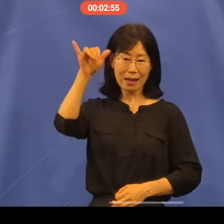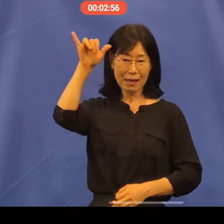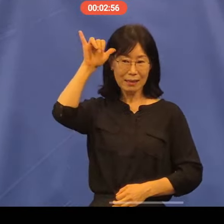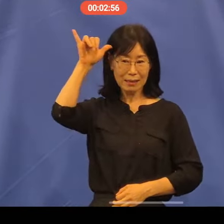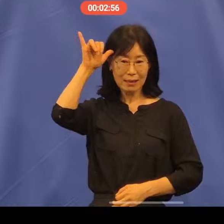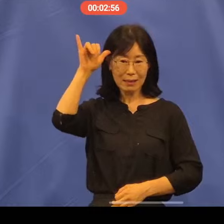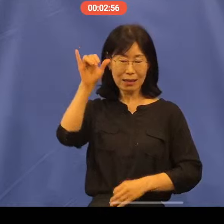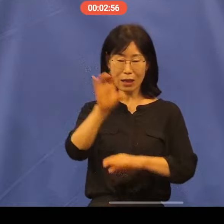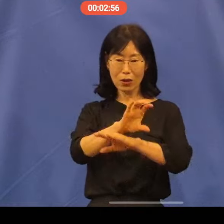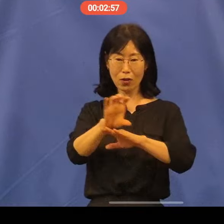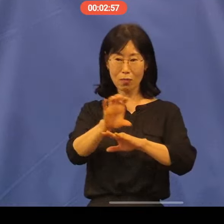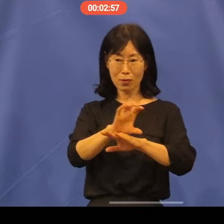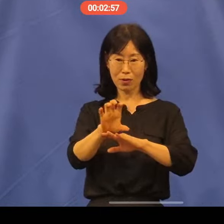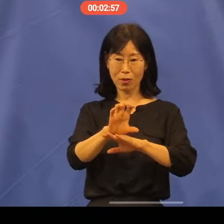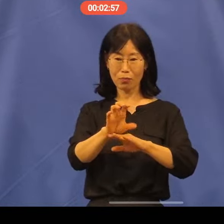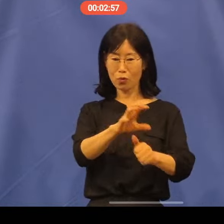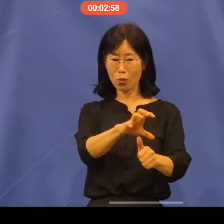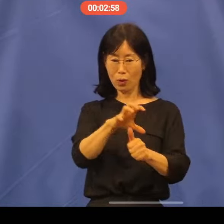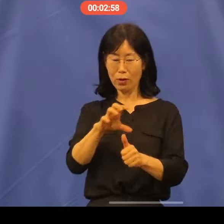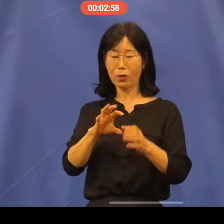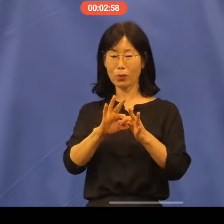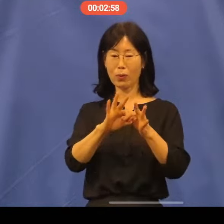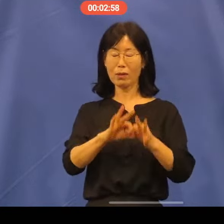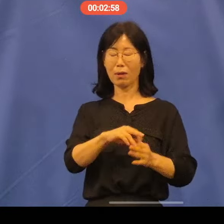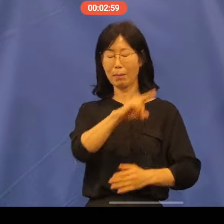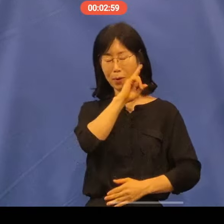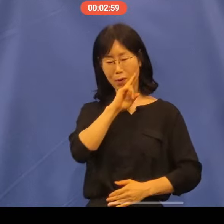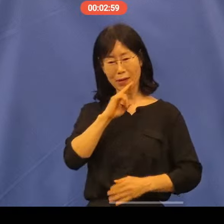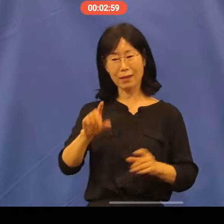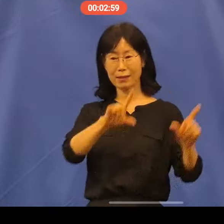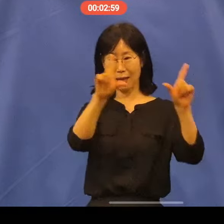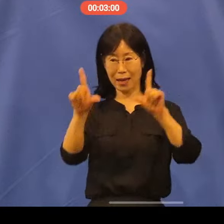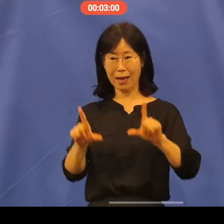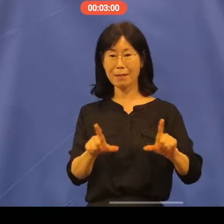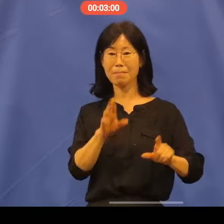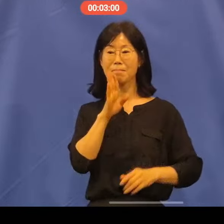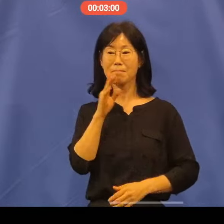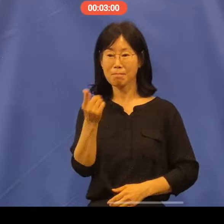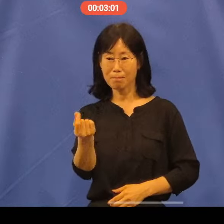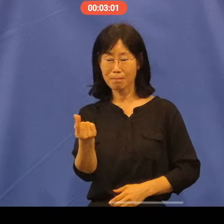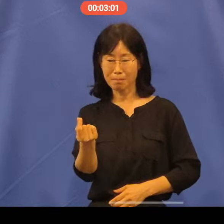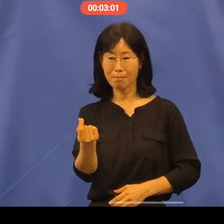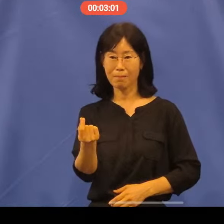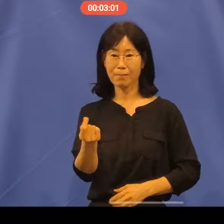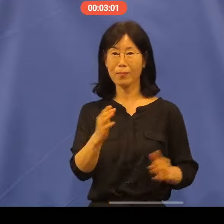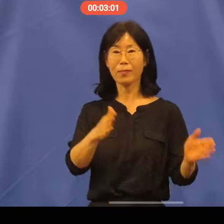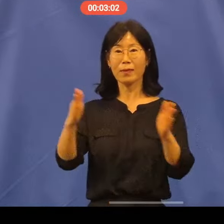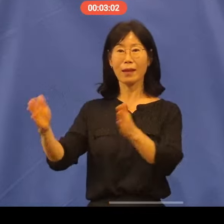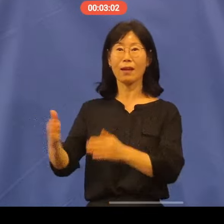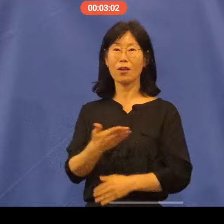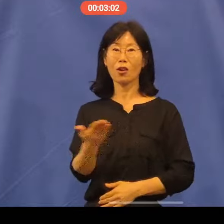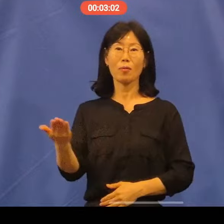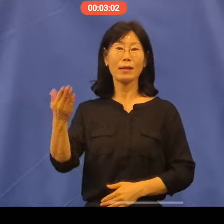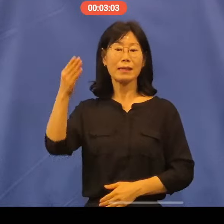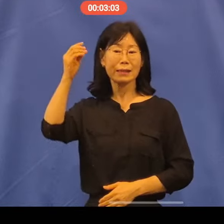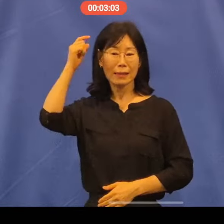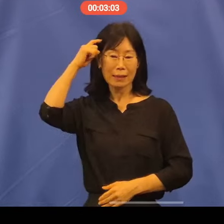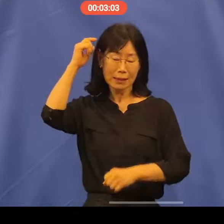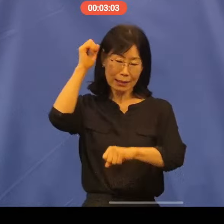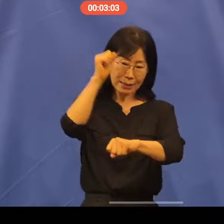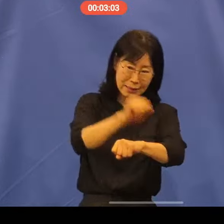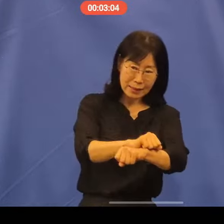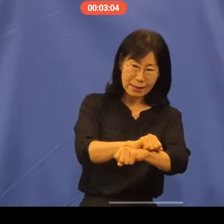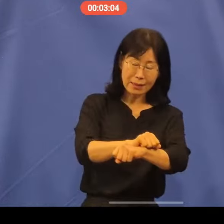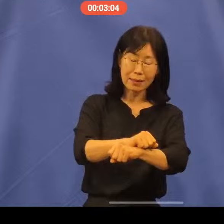스마트로부터 멀어질지도 몰라요. 여러분, 지혜로워지느냐? 이런 지혜와 지식은 다른 겁니다, 여러분. 그죠? 지혜와 지식은